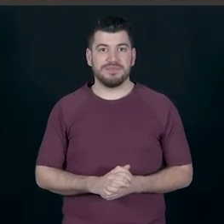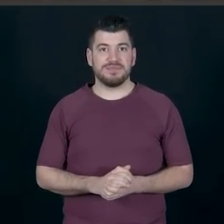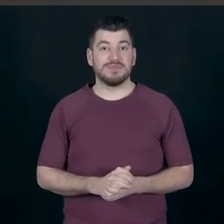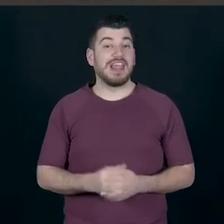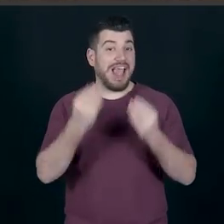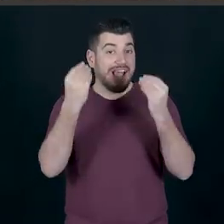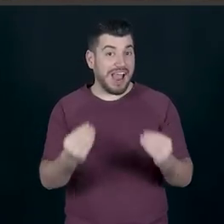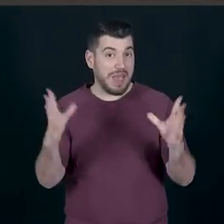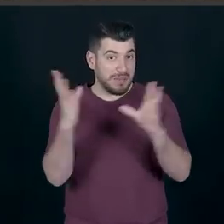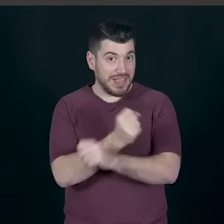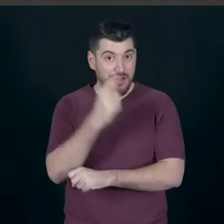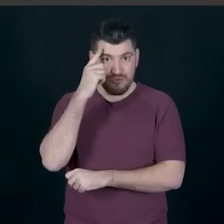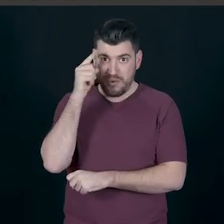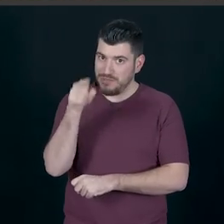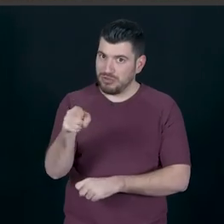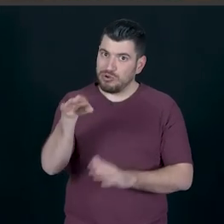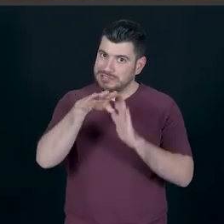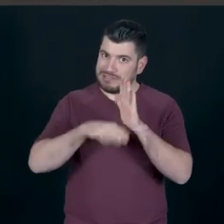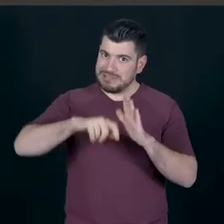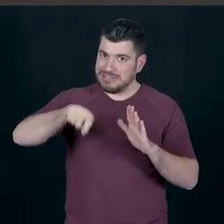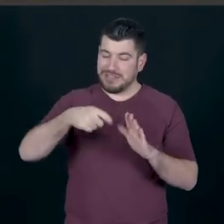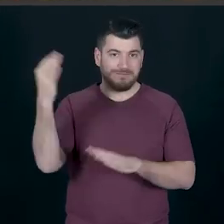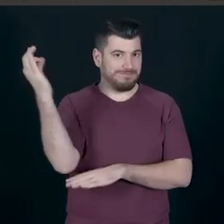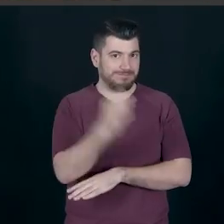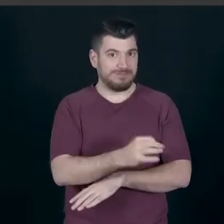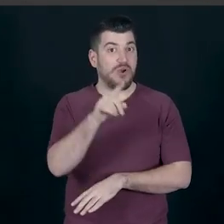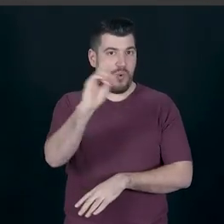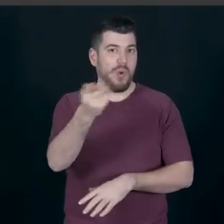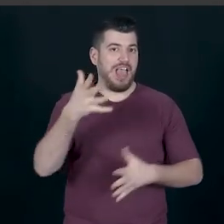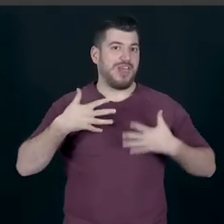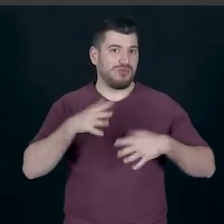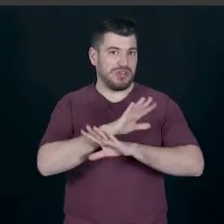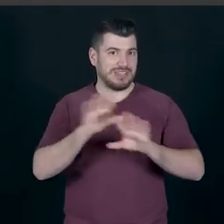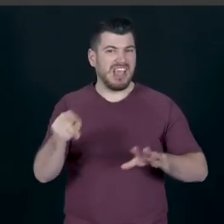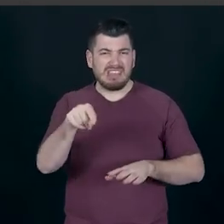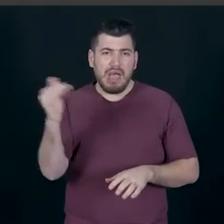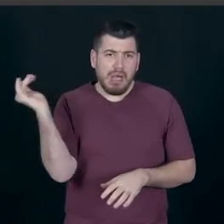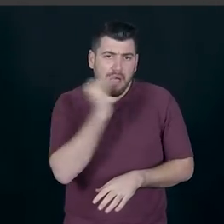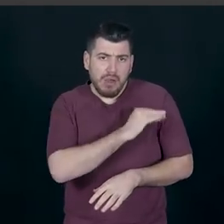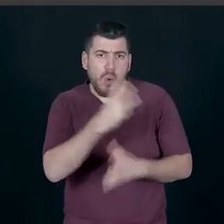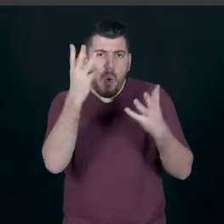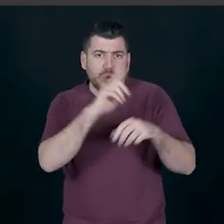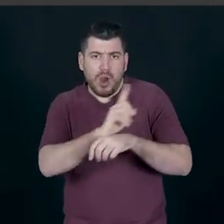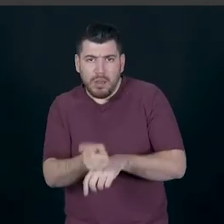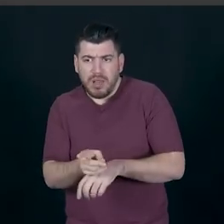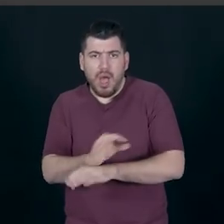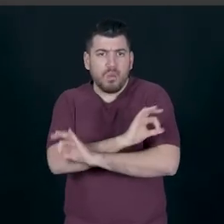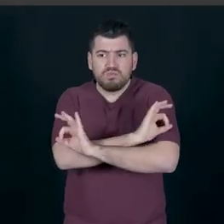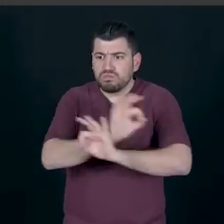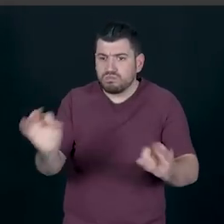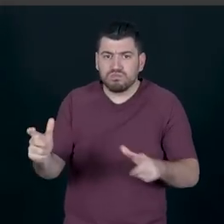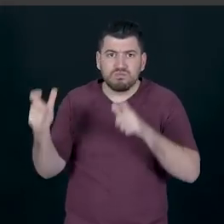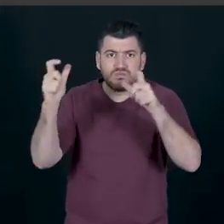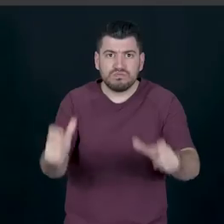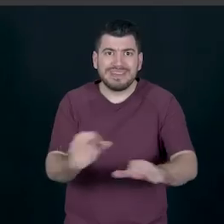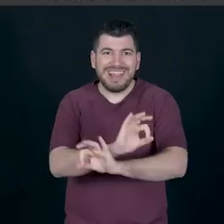Καλή επιτυχία, νομίζω ότι είναι πάρα πολύ ωραία συνταγή. Ενθουσιαστήκατε. Και το πόσο γρήγορα έγινε, έτσι. Σε 8 λεπτά βράσαμε τα ζυμαρικά, σε 8 λεπτά τελειώσαμε τη